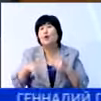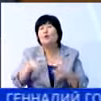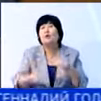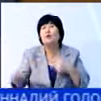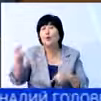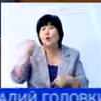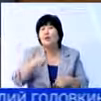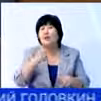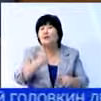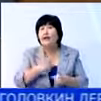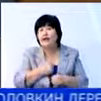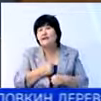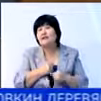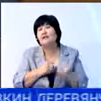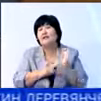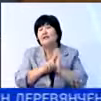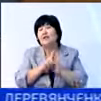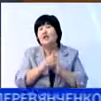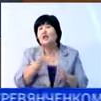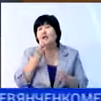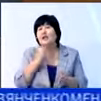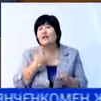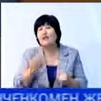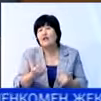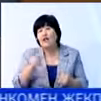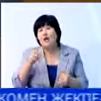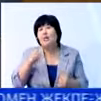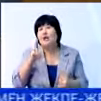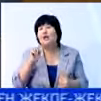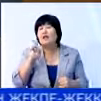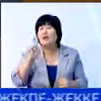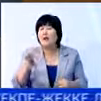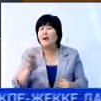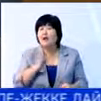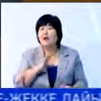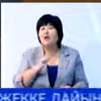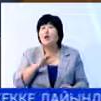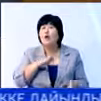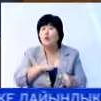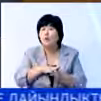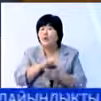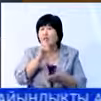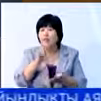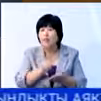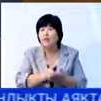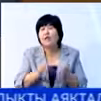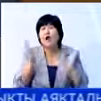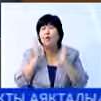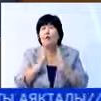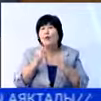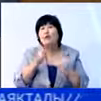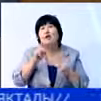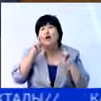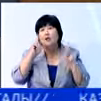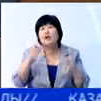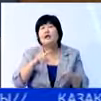оралғанда сағыныштың самалын ерте келдің, Мекке барып оқ өтедің парызыңды, мұсылманға